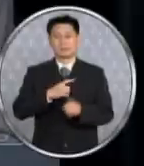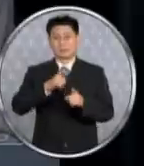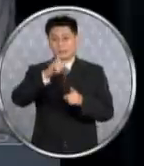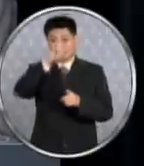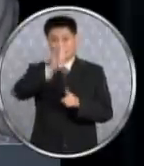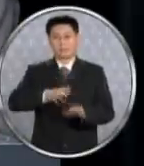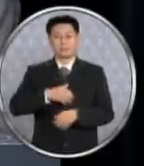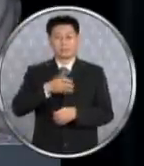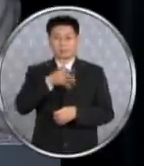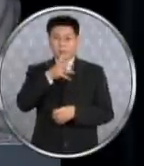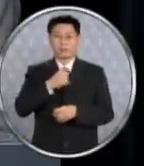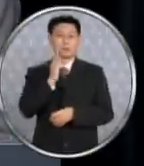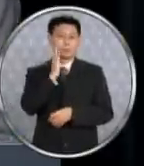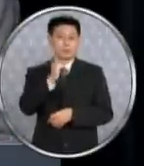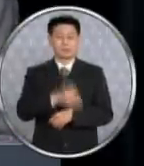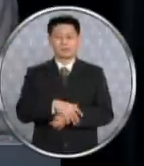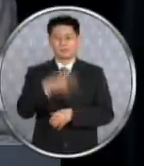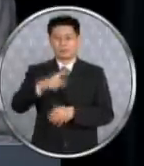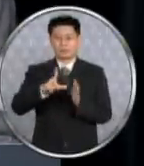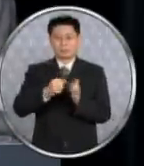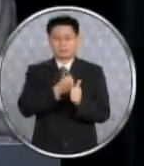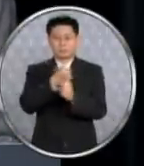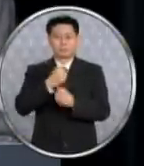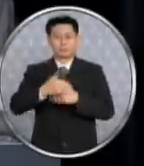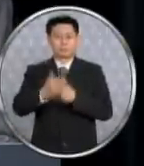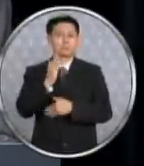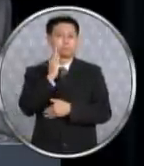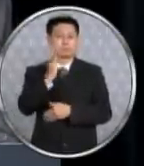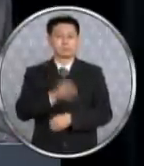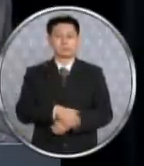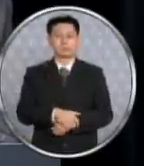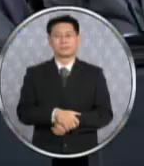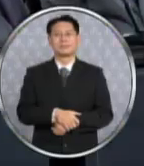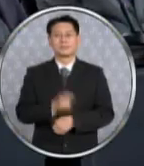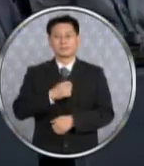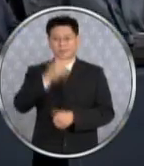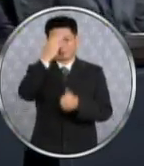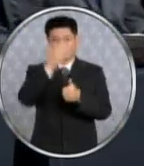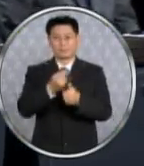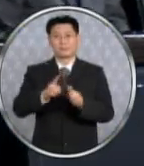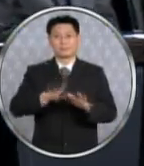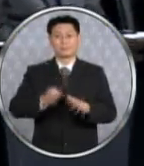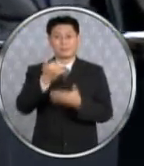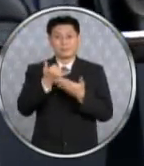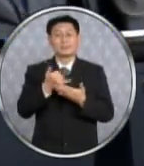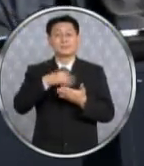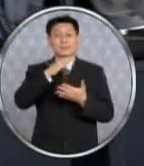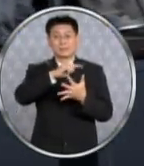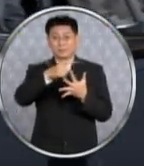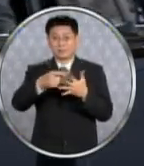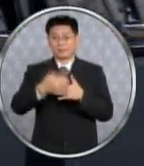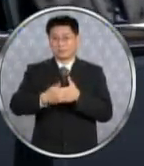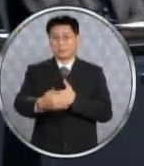天的发言内容能够完整的呈现，也为了掌握今天会议的流畅和时间，我们要请各位现场的贵宾在接下来的